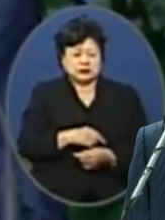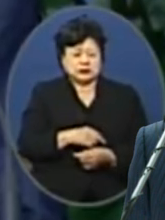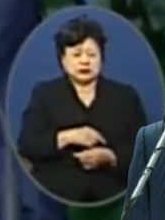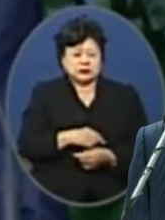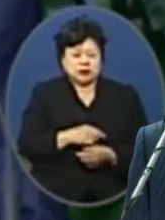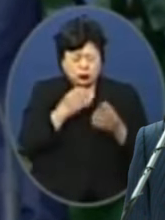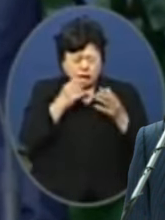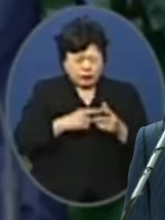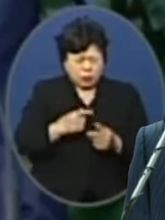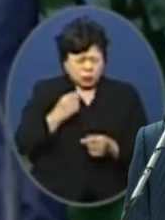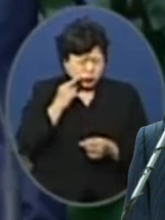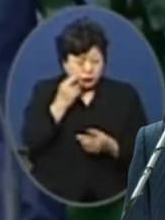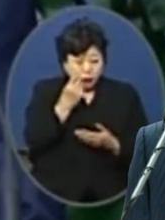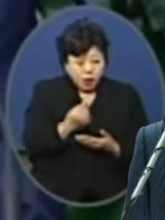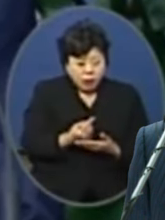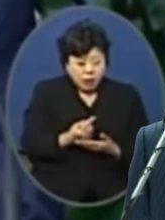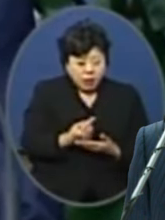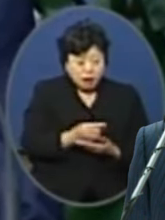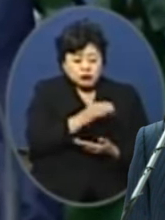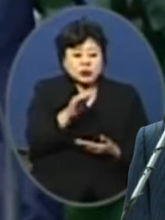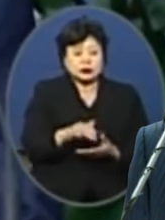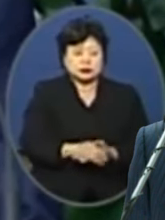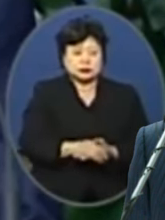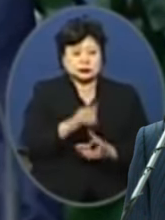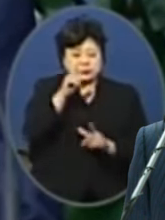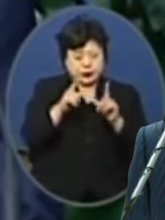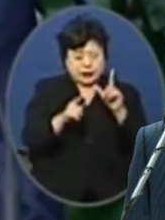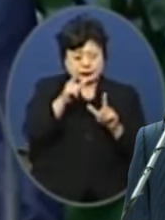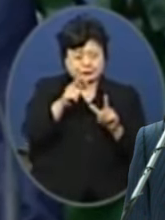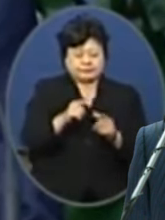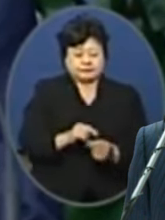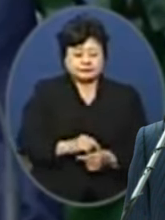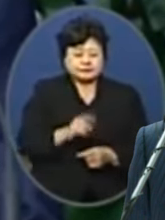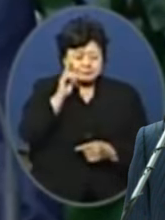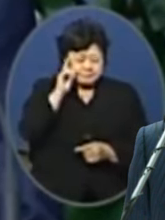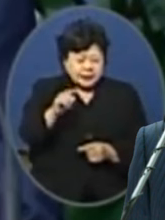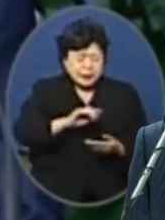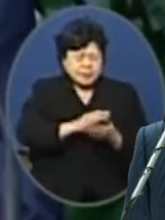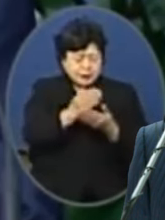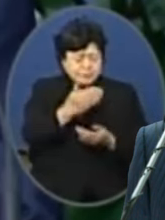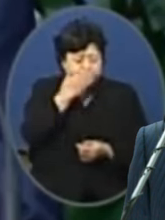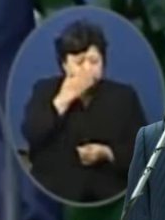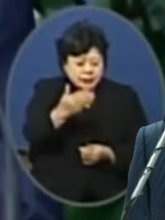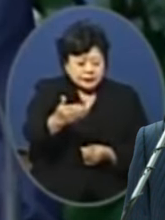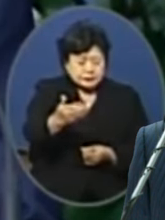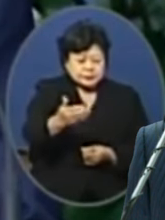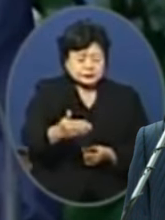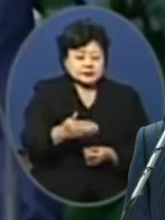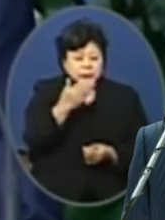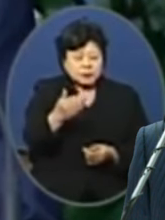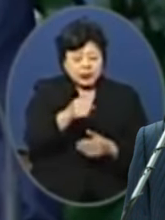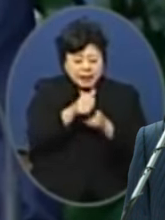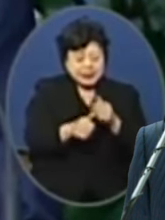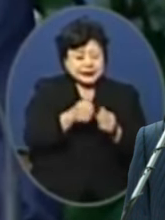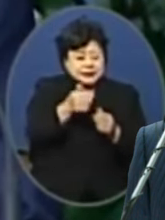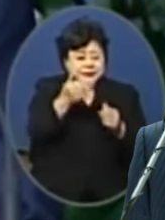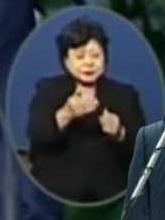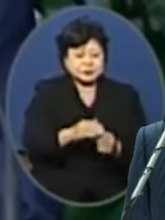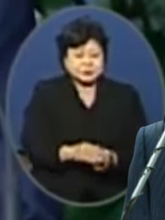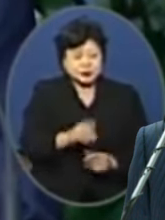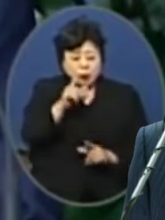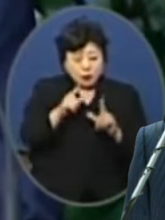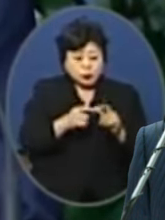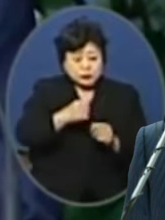세에 다가오는 것입니다 우리의 태도가 우리의 내일을 변화시킬 수 있는 것인데 여러분은 하나님이 어떠한